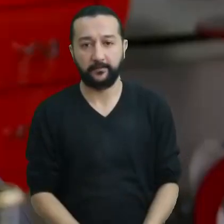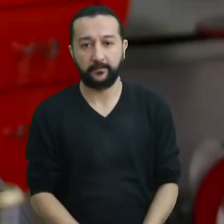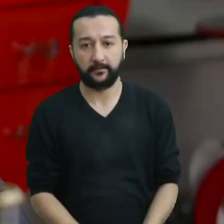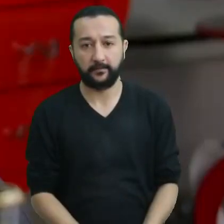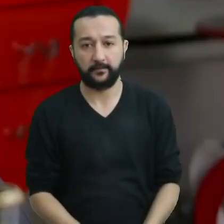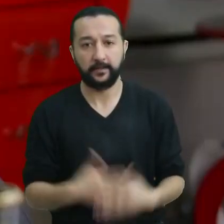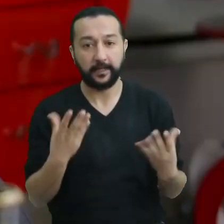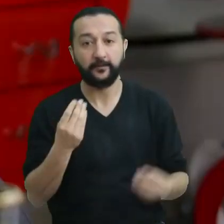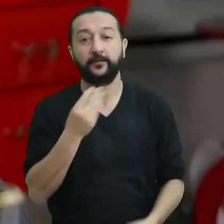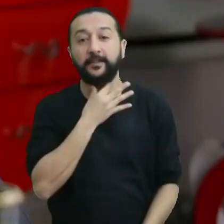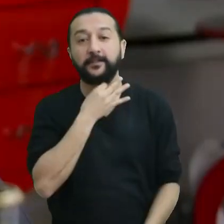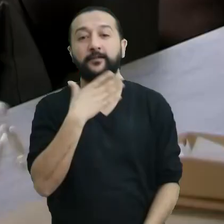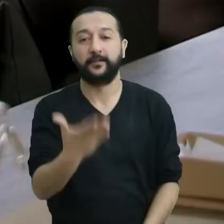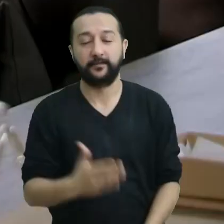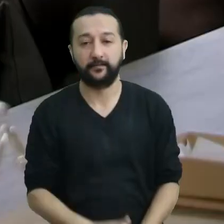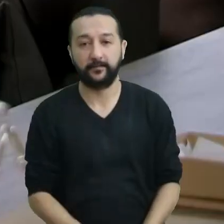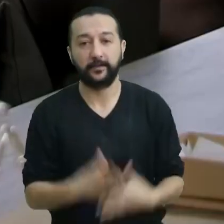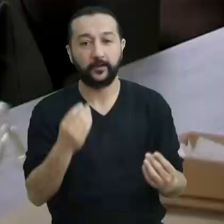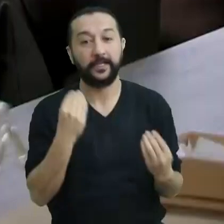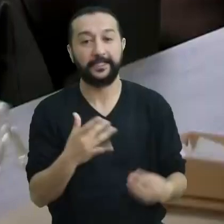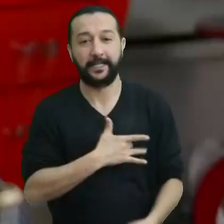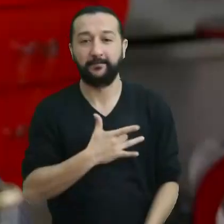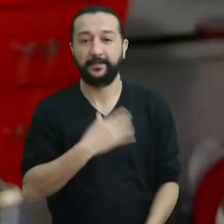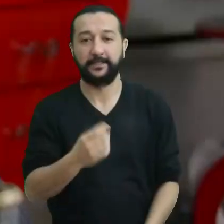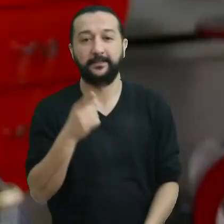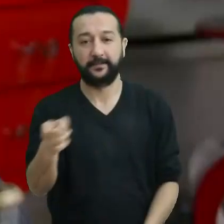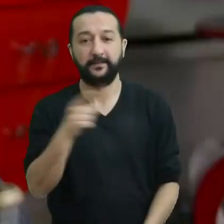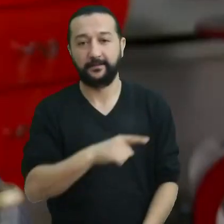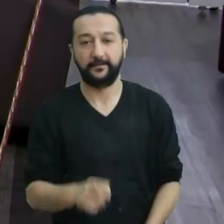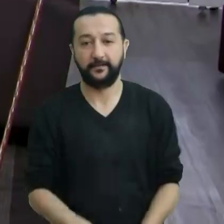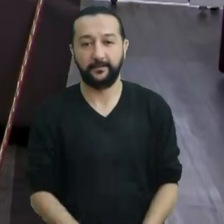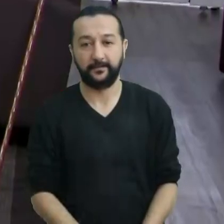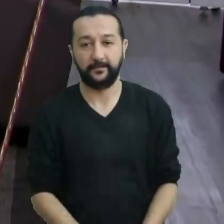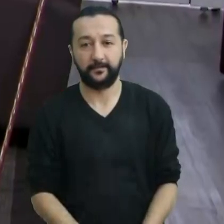Ay çok teşekkür ederim. Çok iyisiniz.